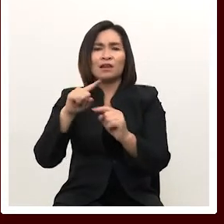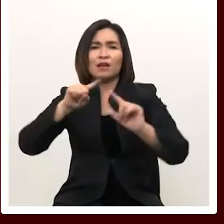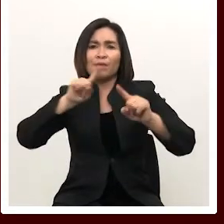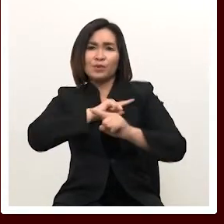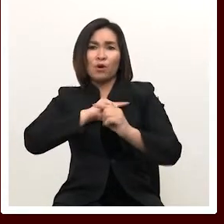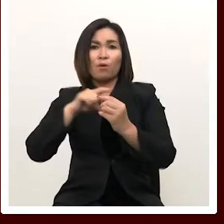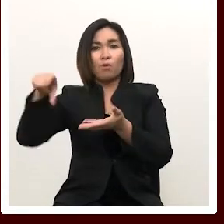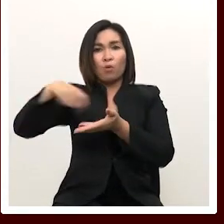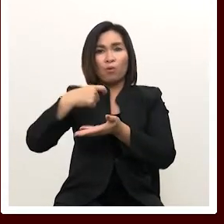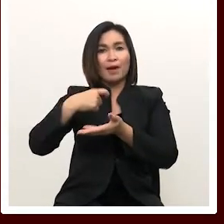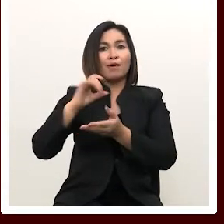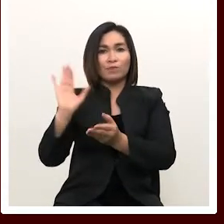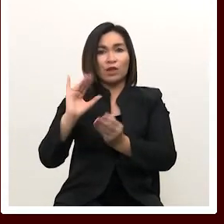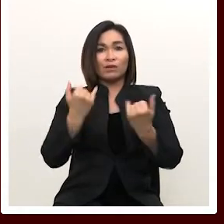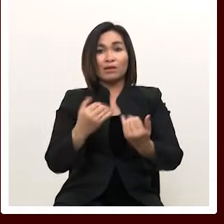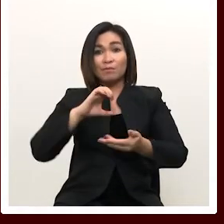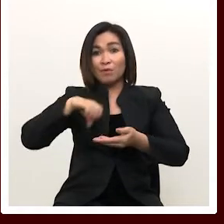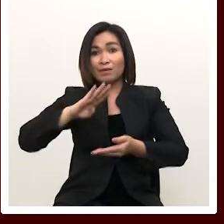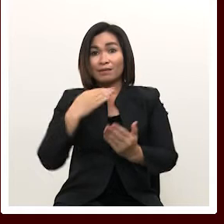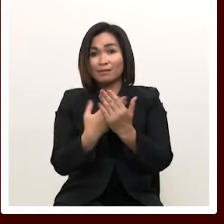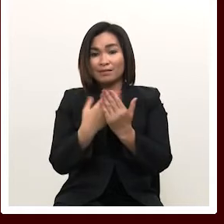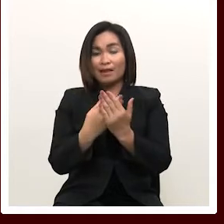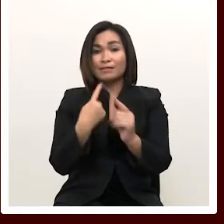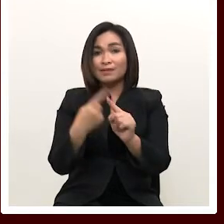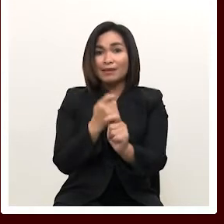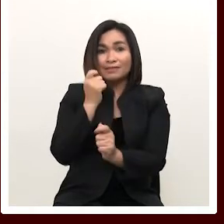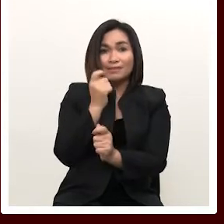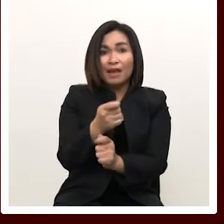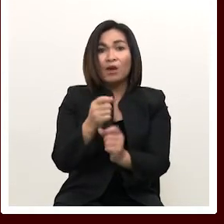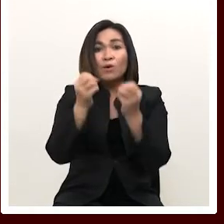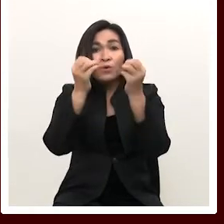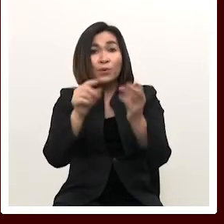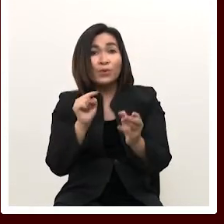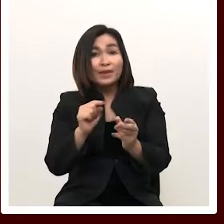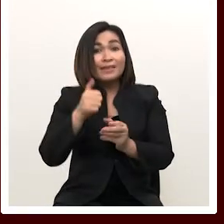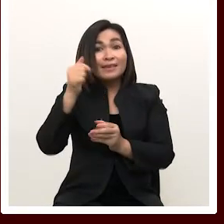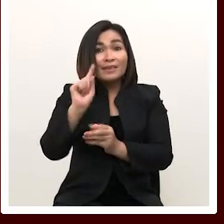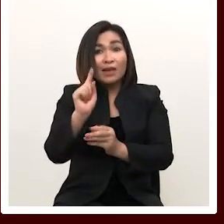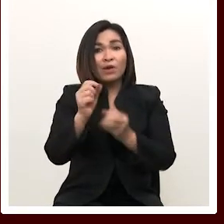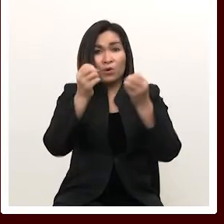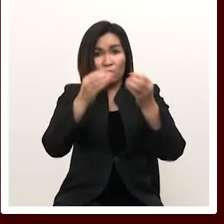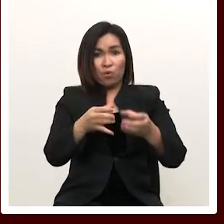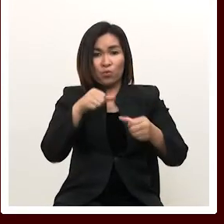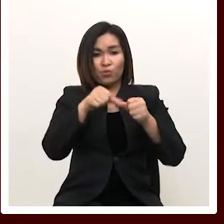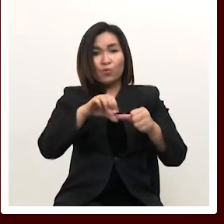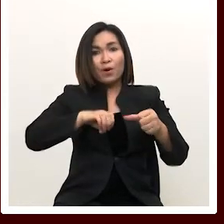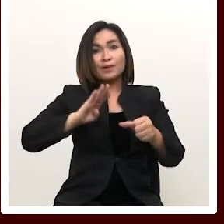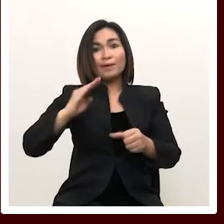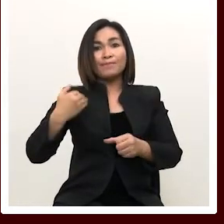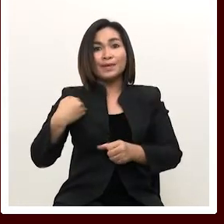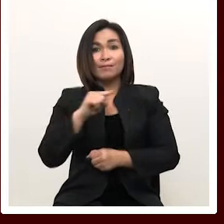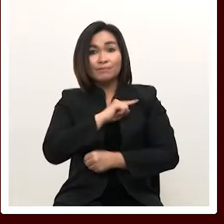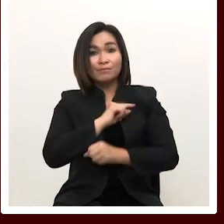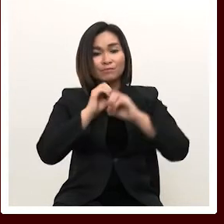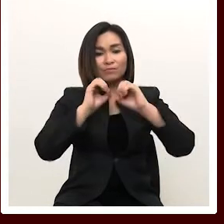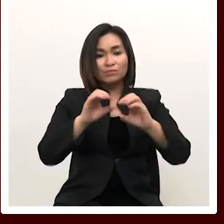ใช้จ่ายพ่อแม่ต่างๆที่จะต้องส่งมาให้ลูกตอนที่เป็นภาระของบริษัทให้นะครับในส่วนครูบาอาจารย์นะครับจริงๆแล้วเนี่ยเรามีเหมือ